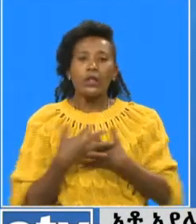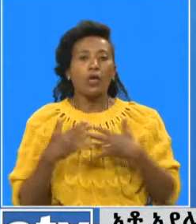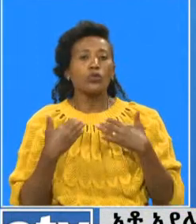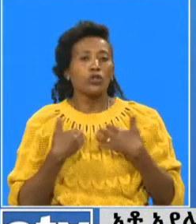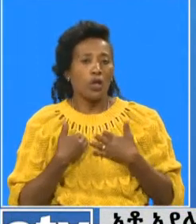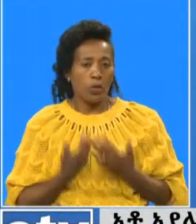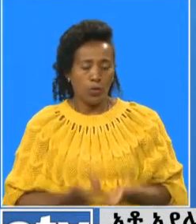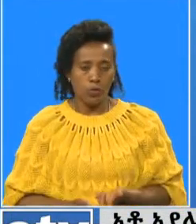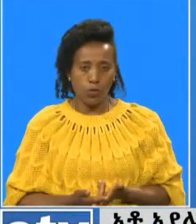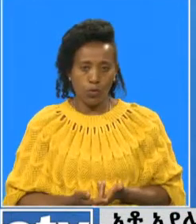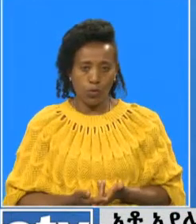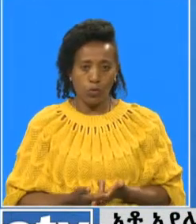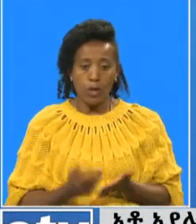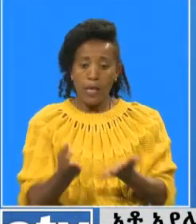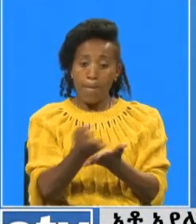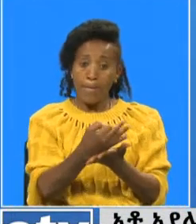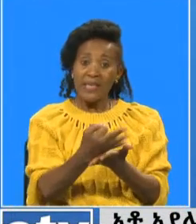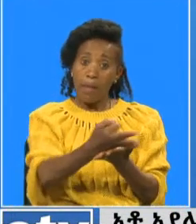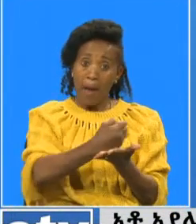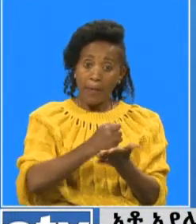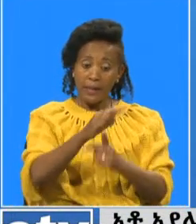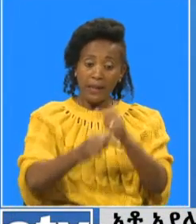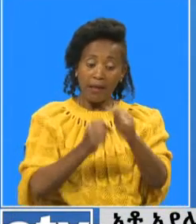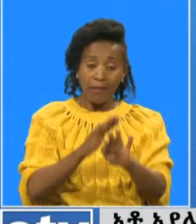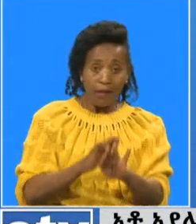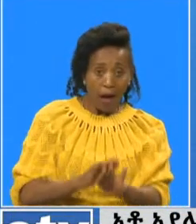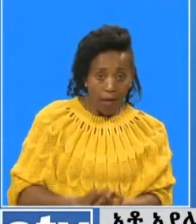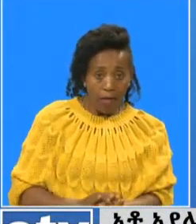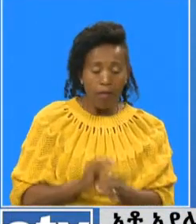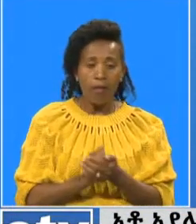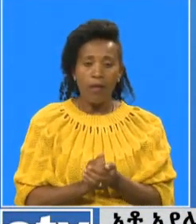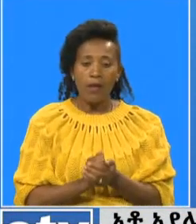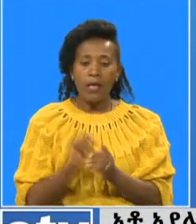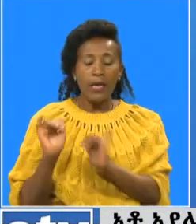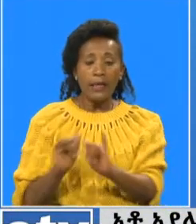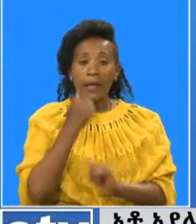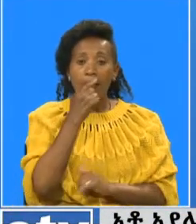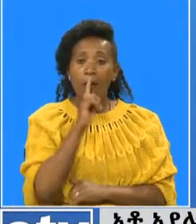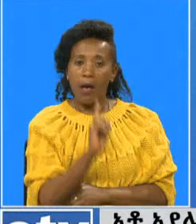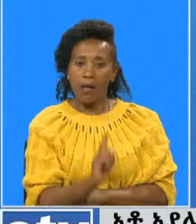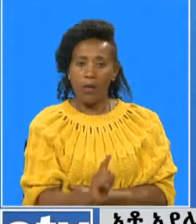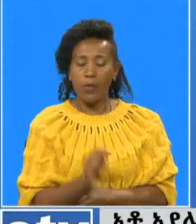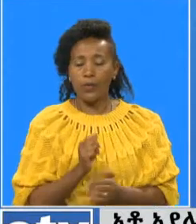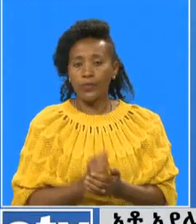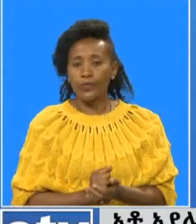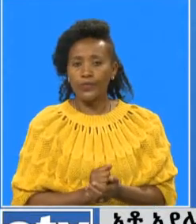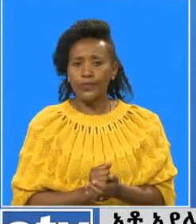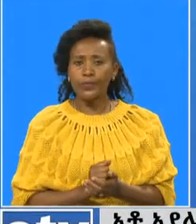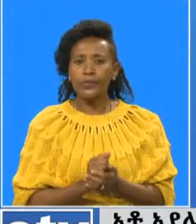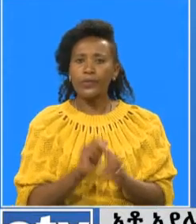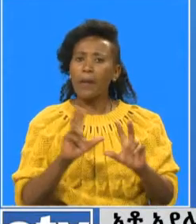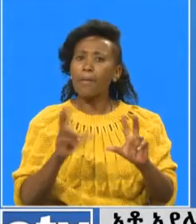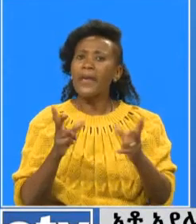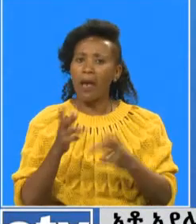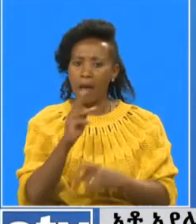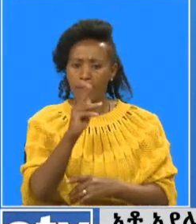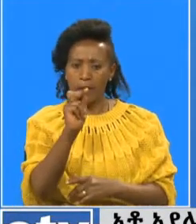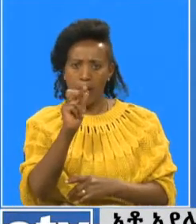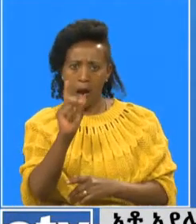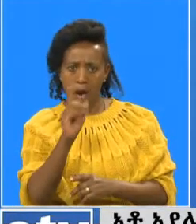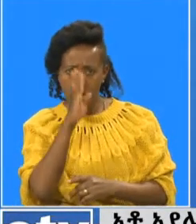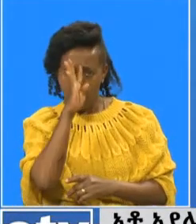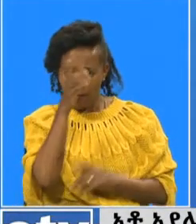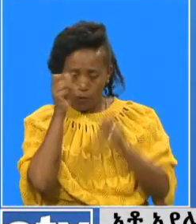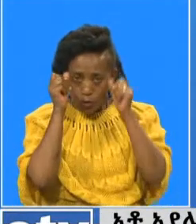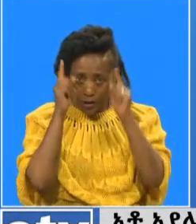አሉ። ምርት ማምረትም ሂደትም ላይ እንደተባለው ያው ሚዲያዎች